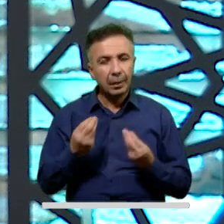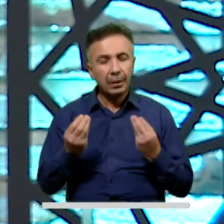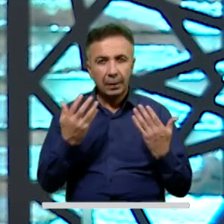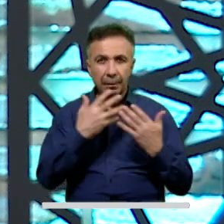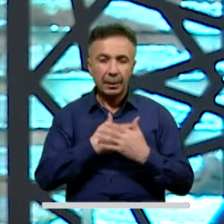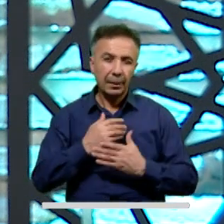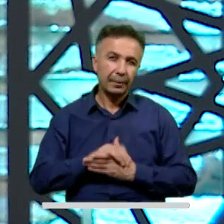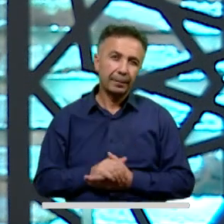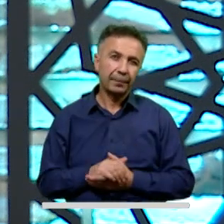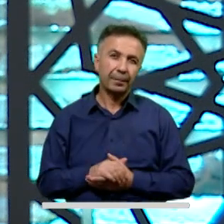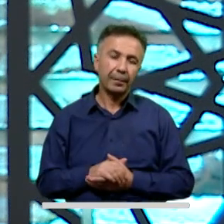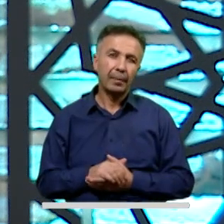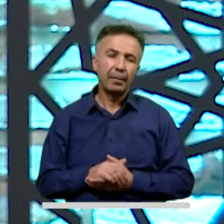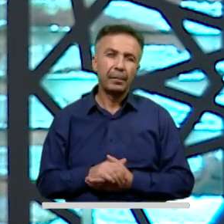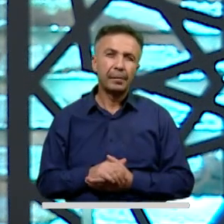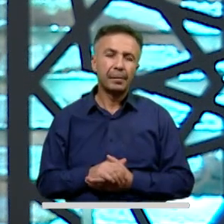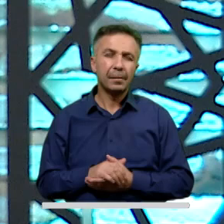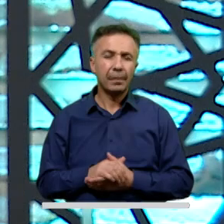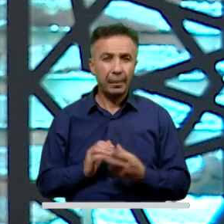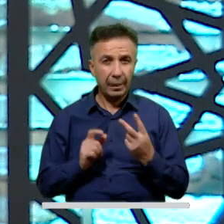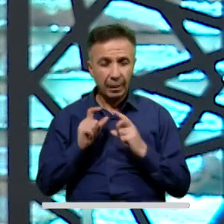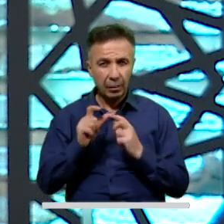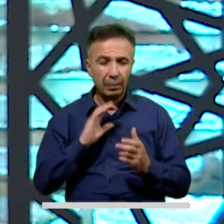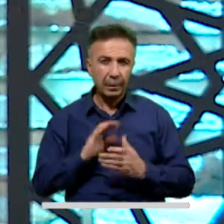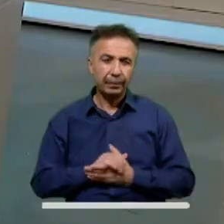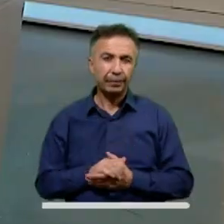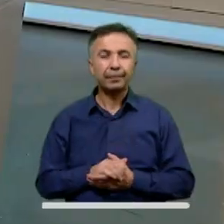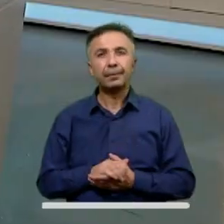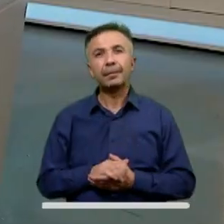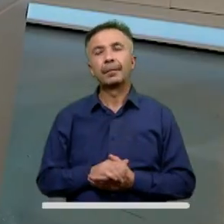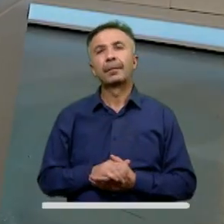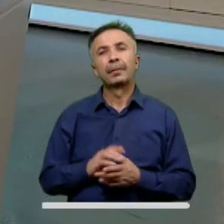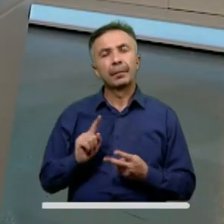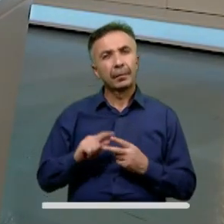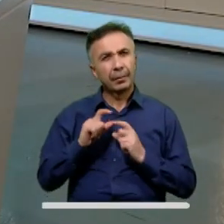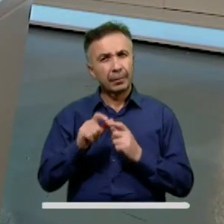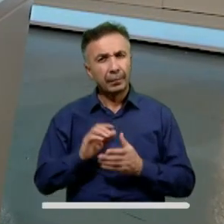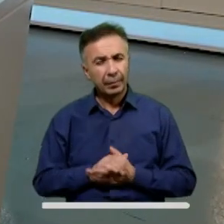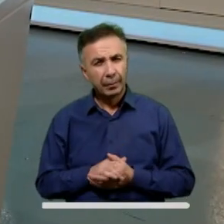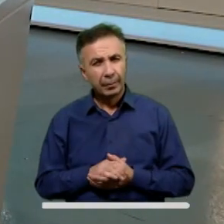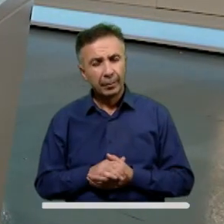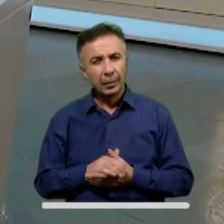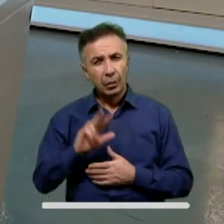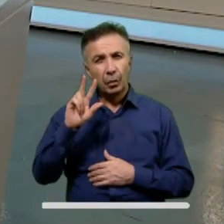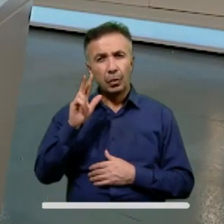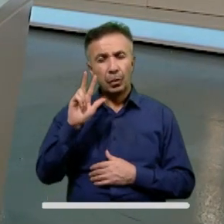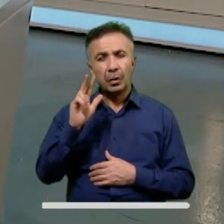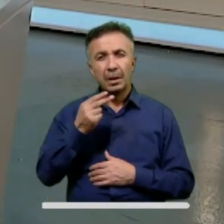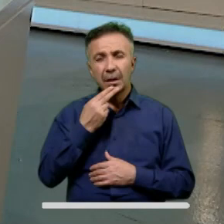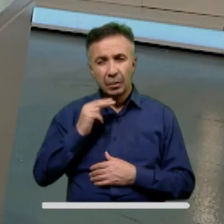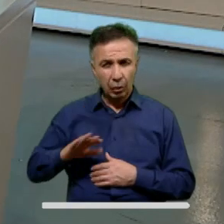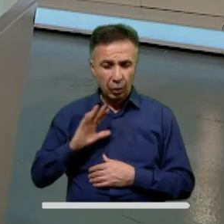olun. Hayırlı akşamlar. Hocama iki sorum olacak benim. Buyurun. Birinci sorum, üç tane kızım var.